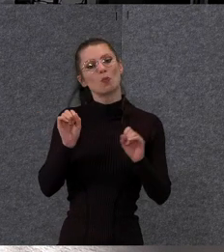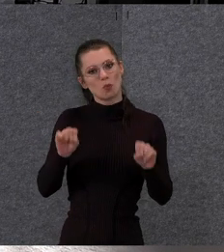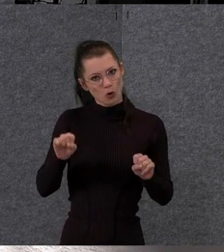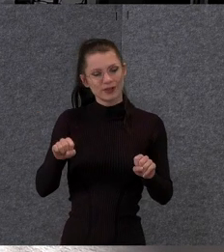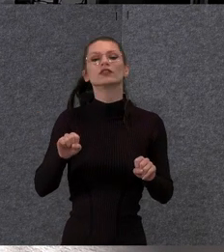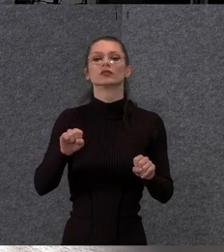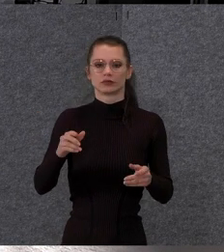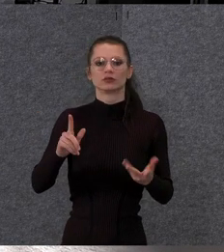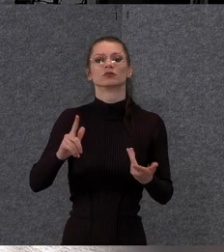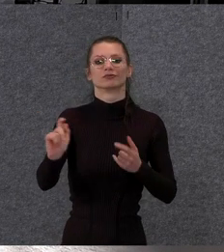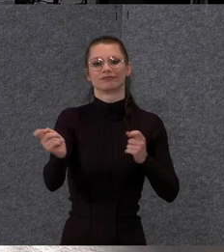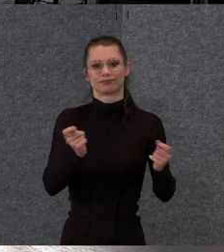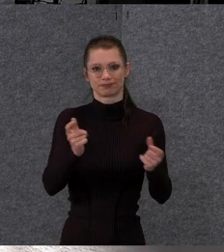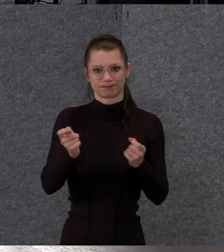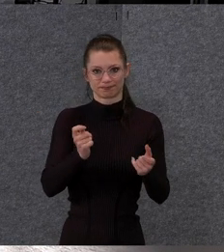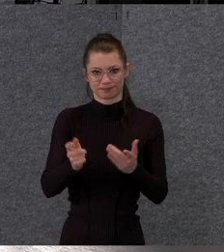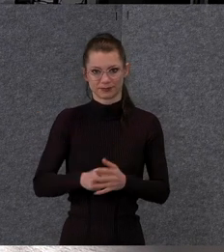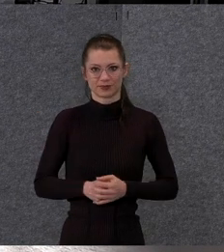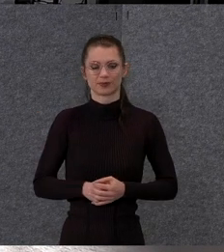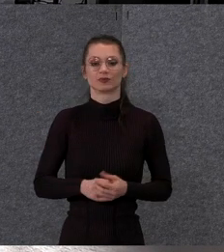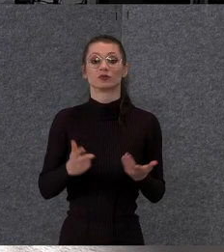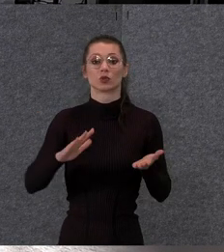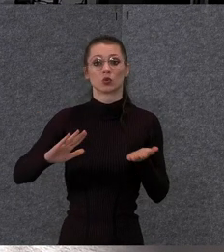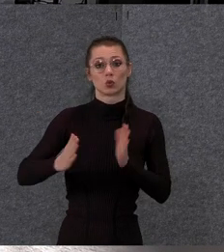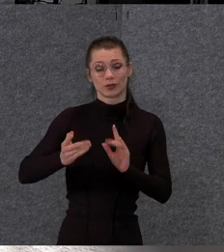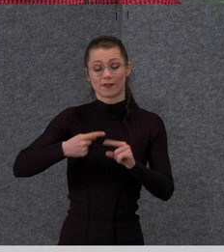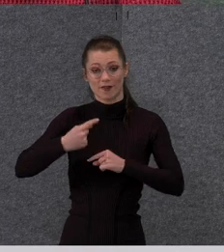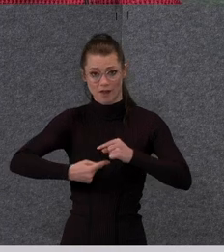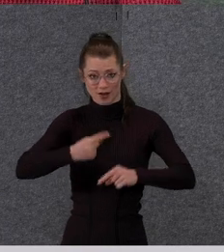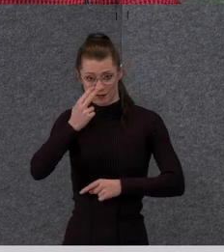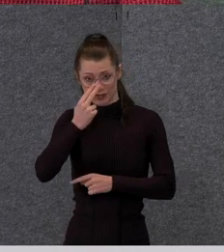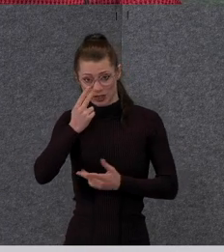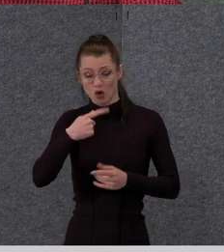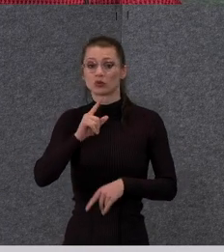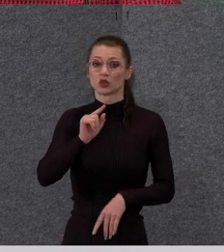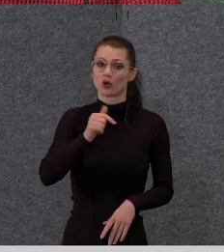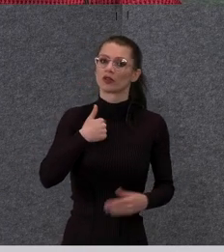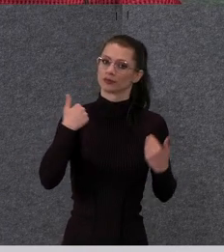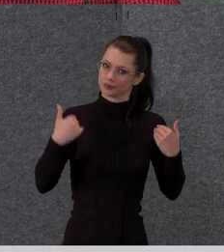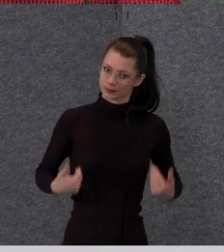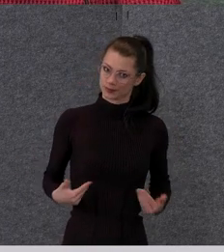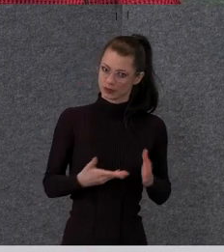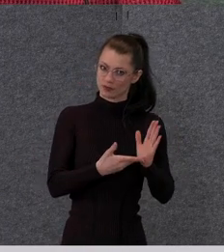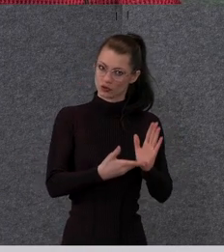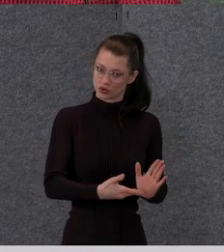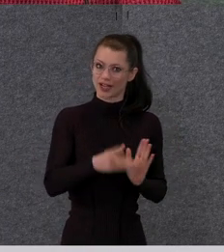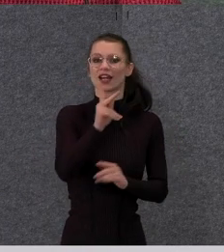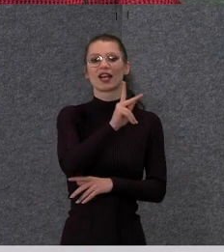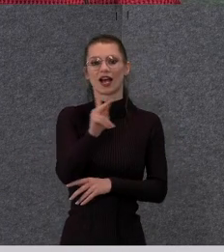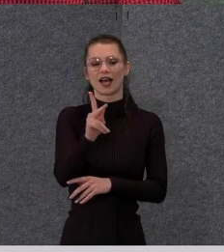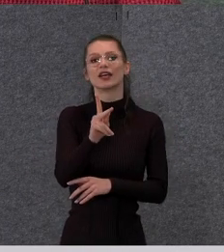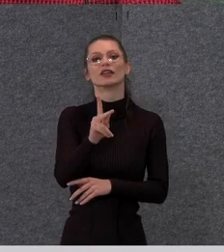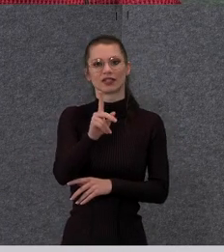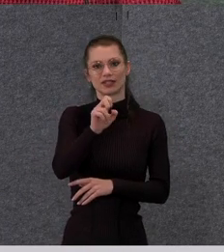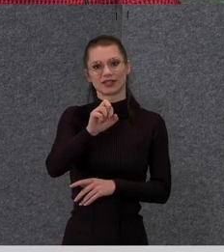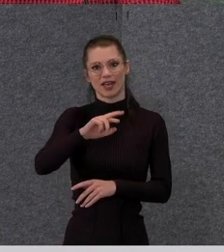seine Bewerbung einzureichen. Kurz zum Verfahren. Es gibt ja die Möglichkeit, sich sowohl analog vorzustellen, wie das gleich Kai Gehring machen wird,